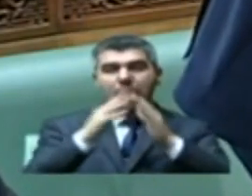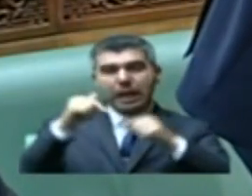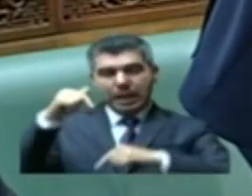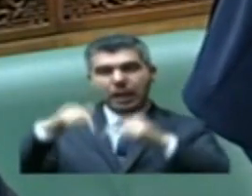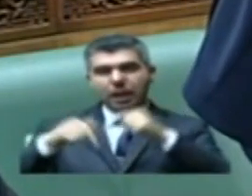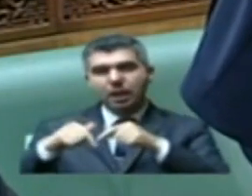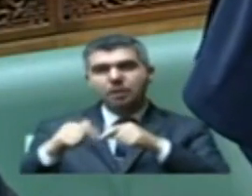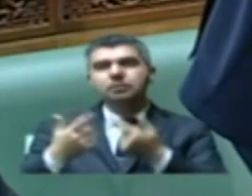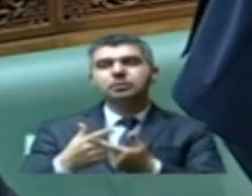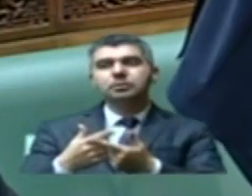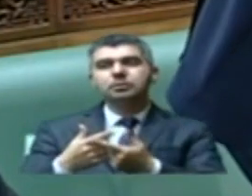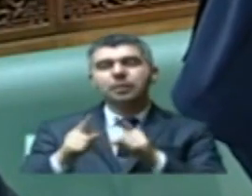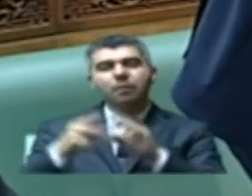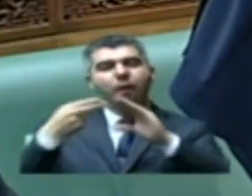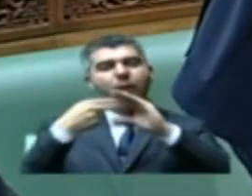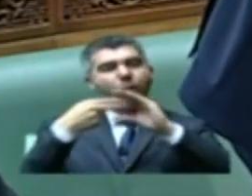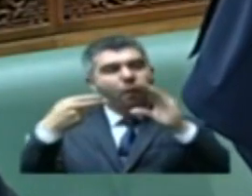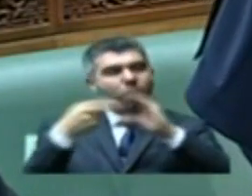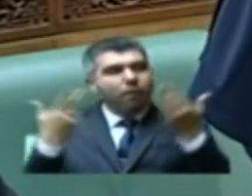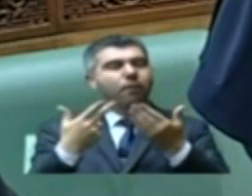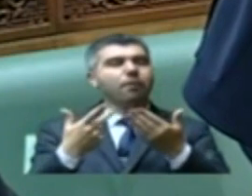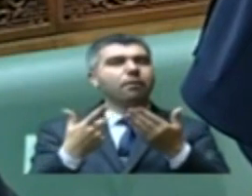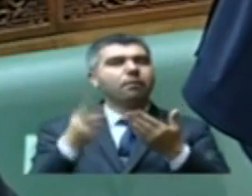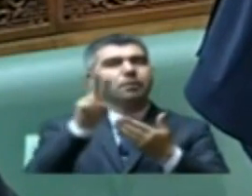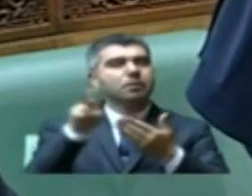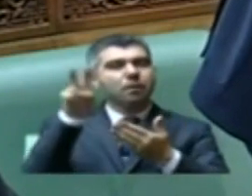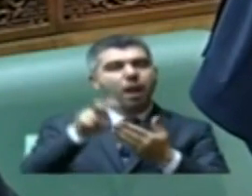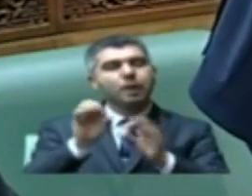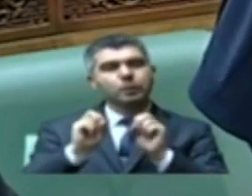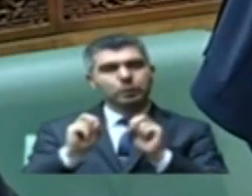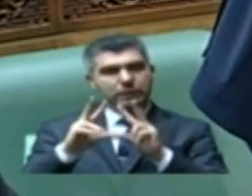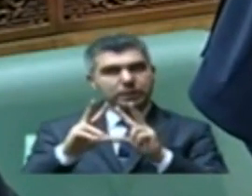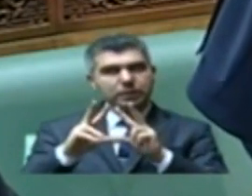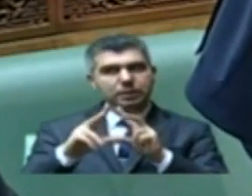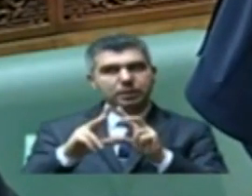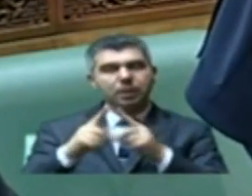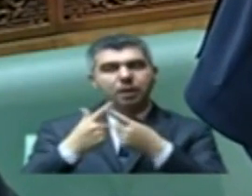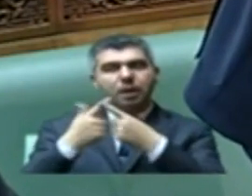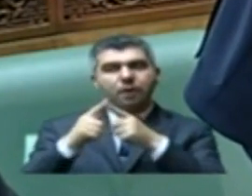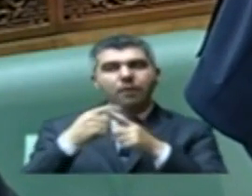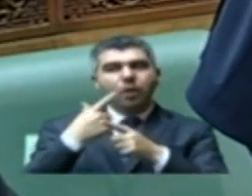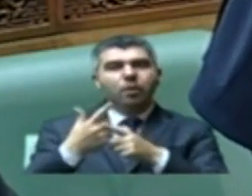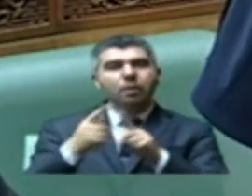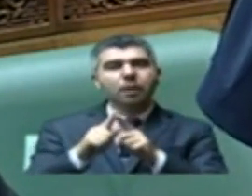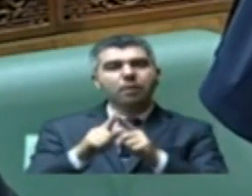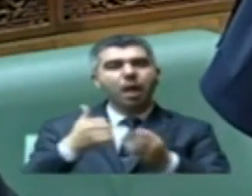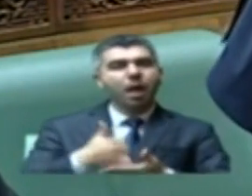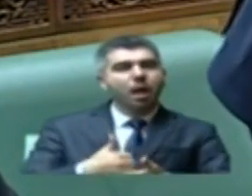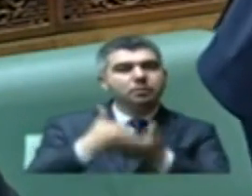خلال العمله الصعبه بشكل يعني مباشر، ولكن ما كيساهمش بشكل اكثر. يعني كنا كنتكلموا على المردوديه